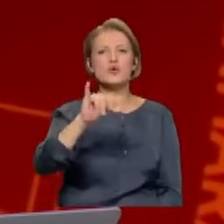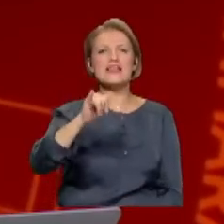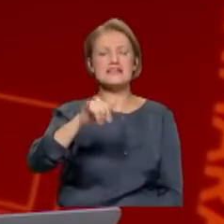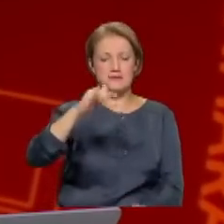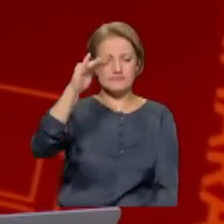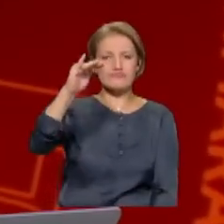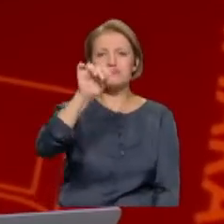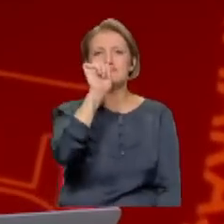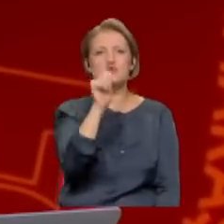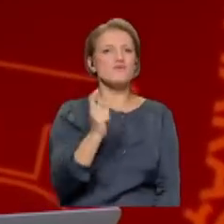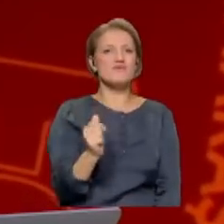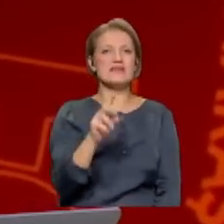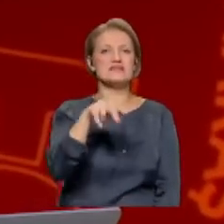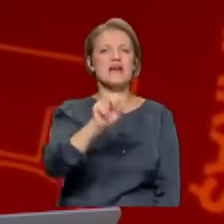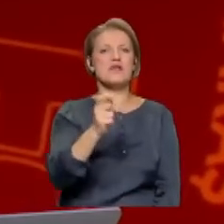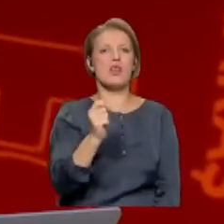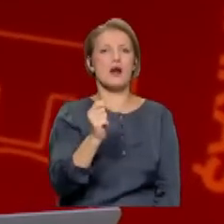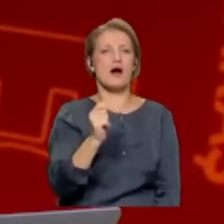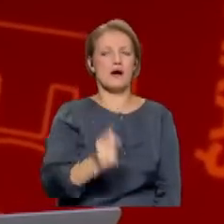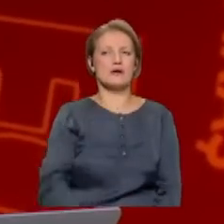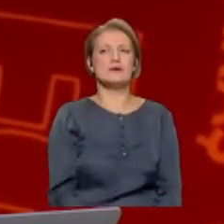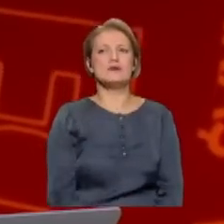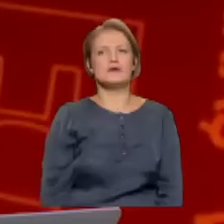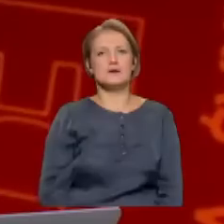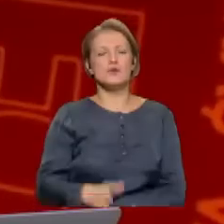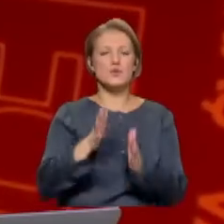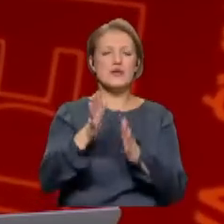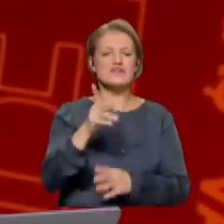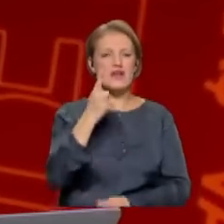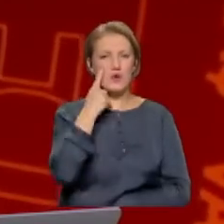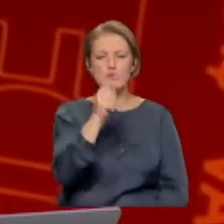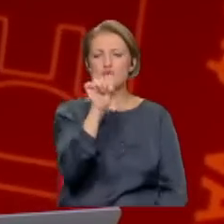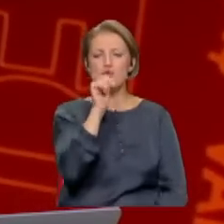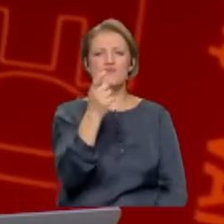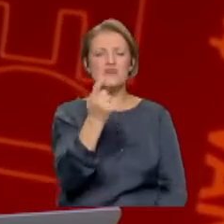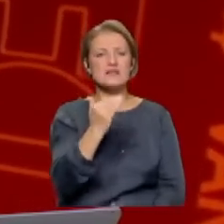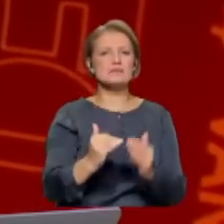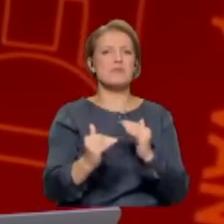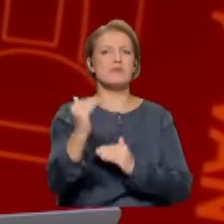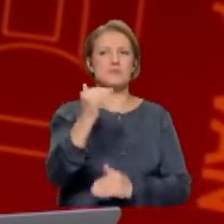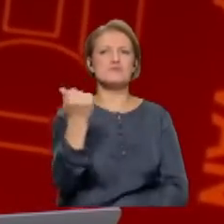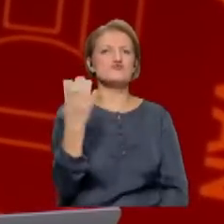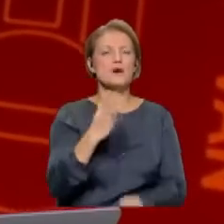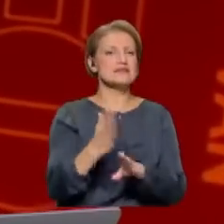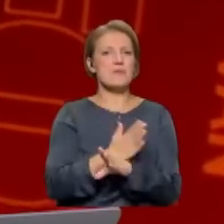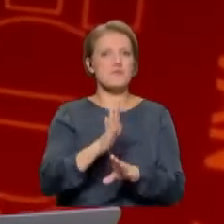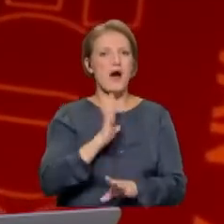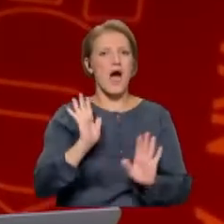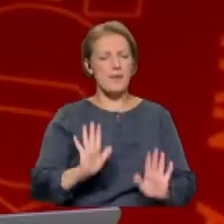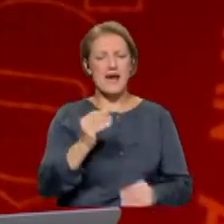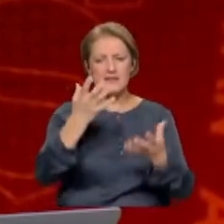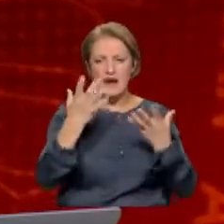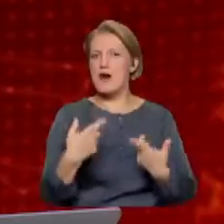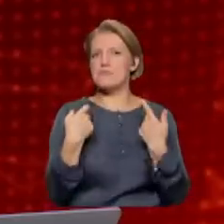litrelik damacana suyun fiyatı 80 liraya yaklaştı. Üreticilere göre su fiyatlarındaki artışın birçok nedeni var ama en